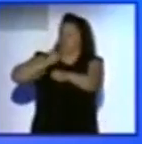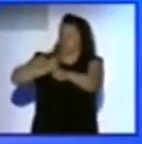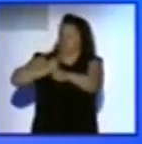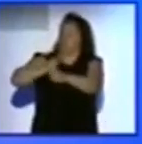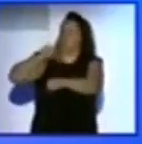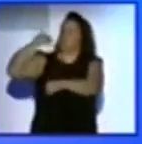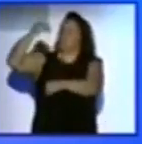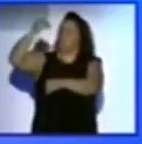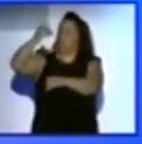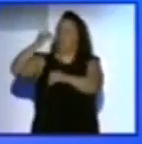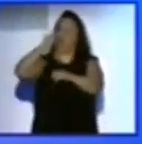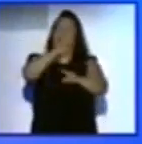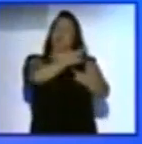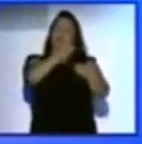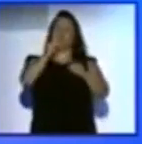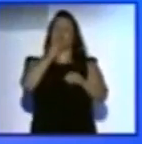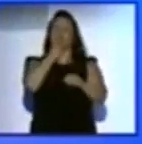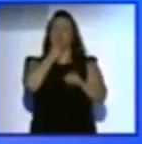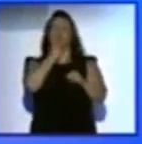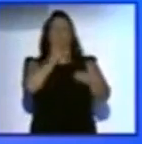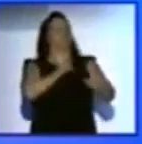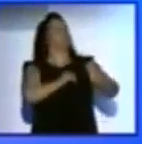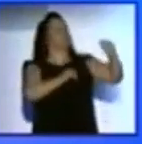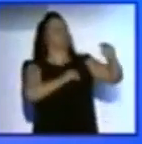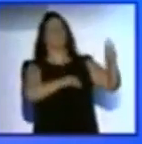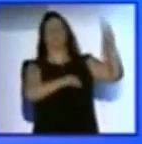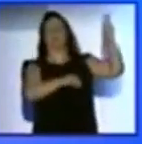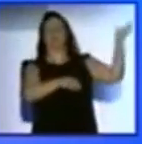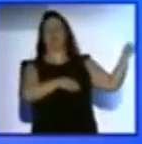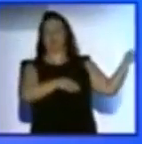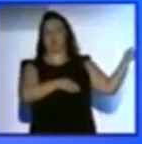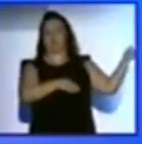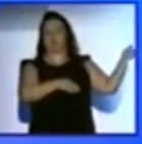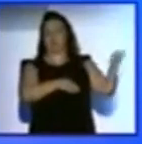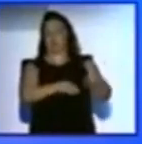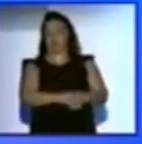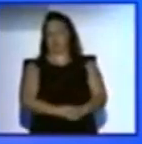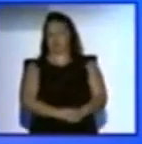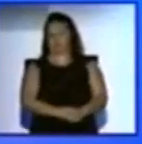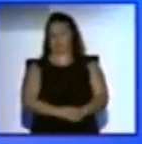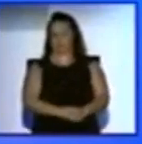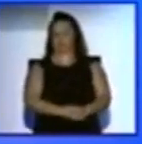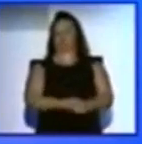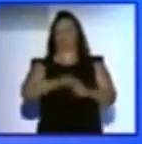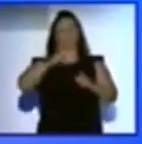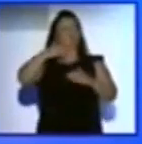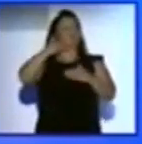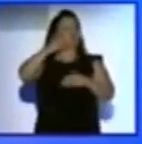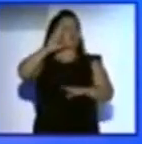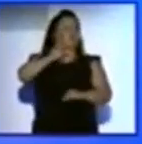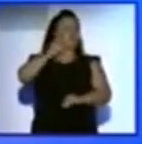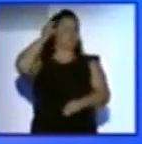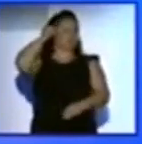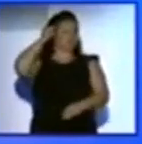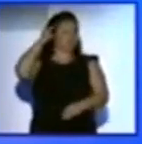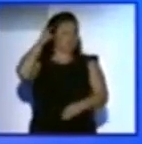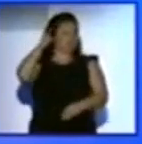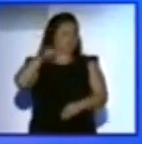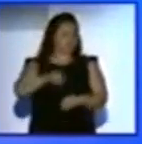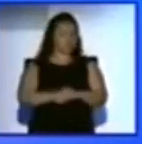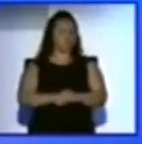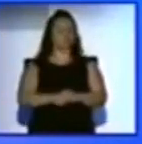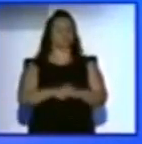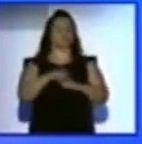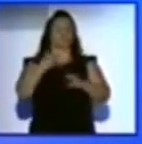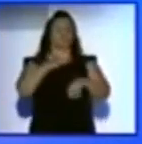έχει τις ίδιες ευκαιρίες με αυτό που μεγαλώνει στο πανόραμα. Και στην τριτοβάθμια εκπαίδευση,